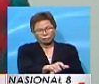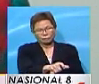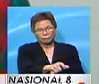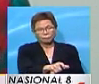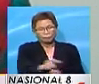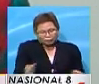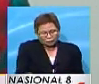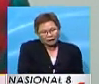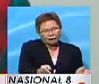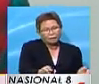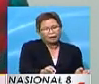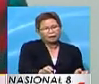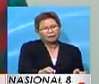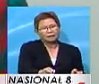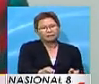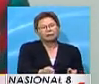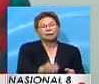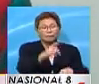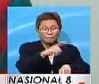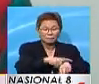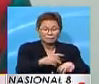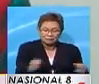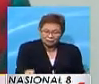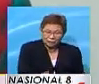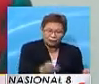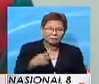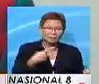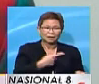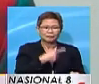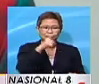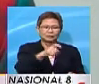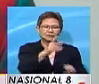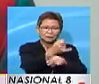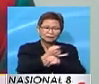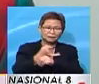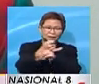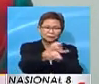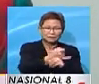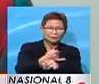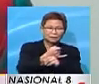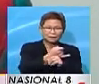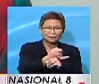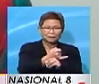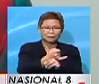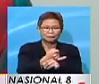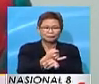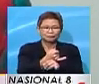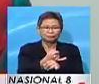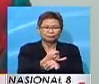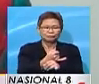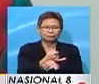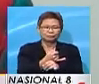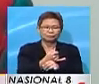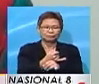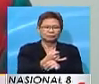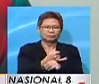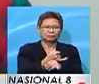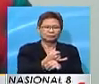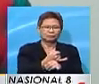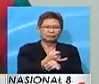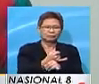galakan tetapi di dalam memberi galakan kita mesti menjaga supaya tidak